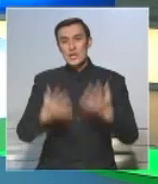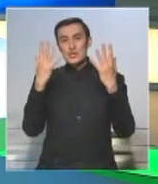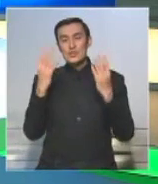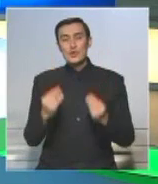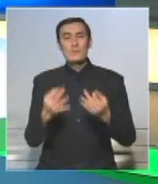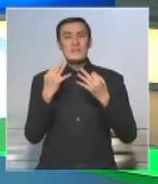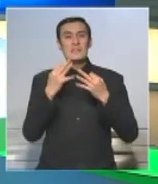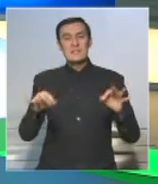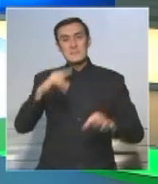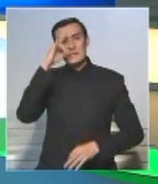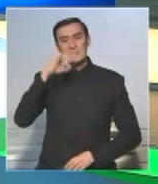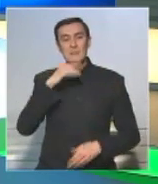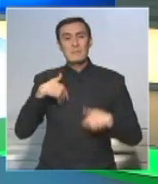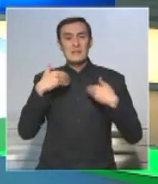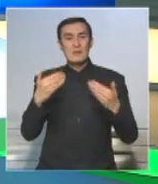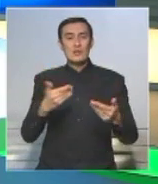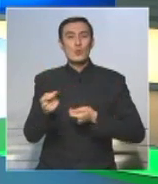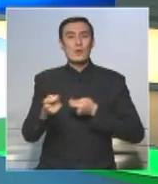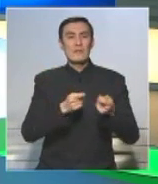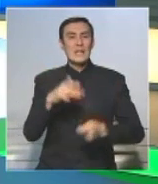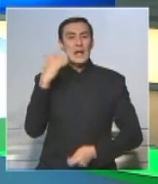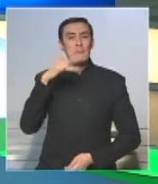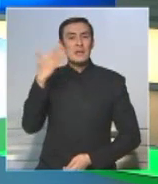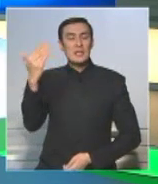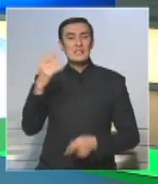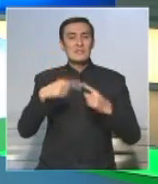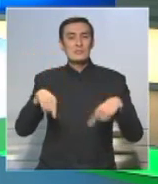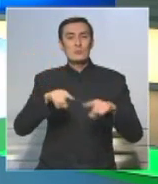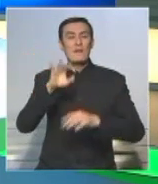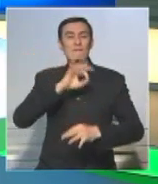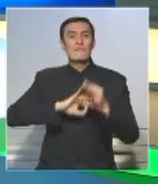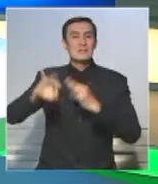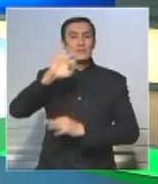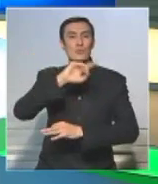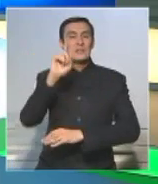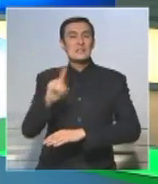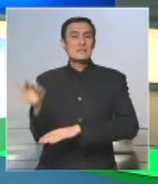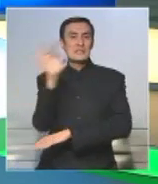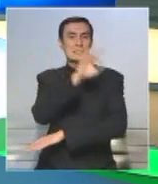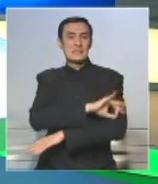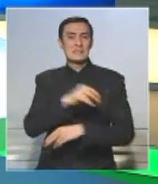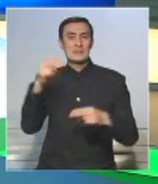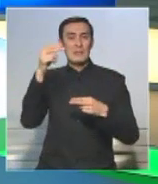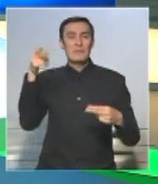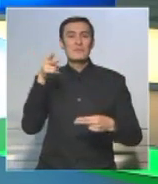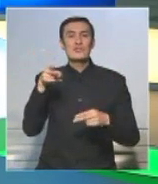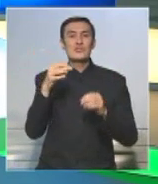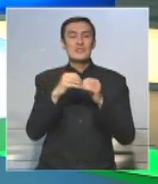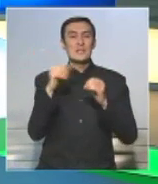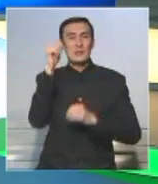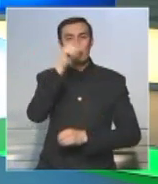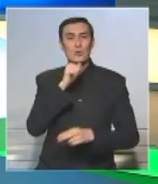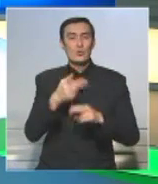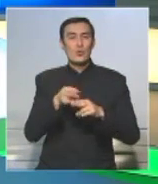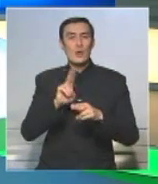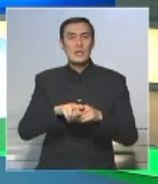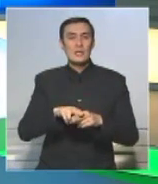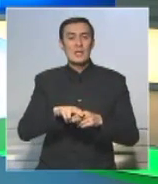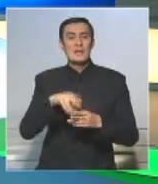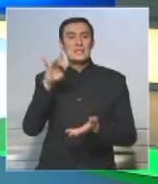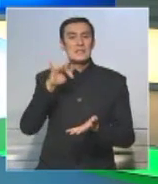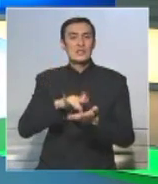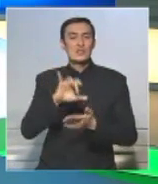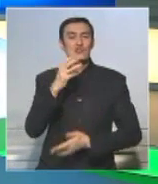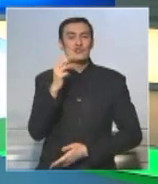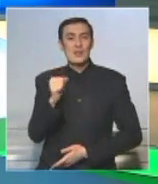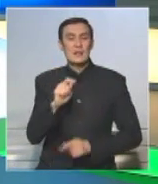С Днем независимости Казахстан поздравляет руководитель Американского института «Восток-Запад». В 2010 году этот ведущий аналитический